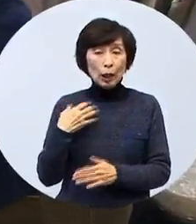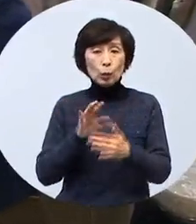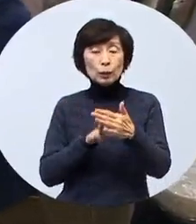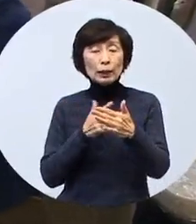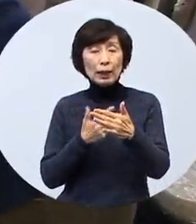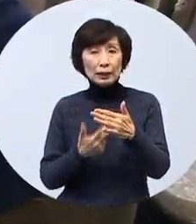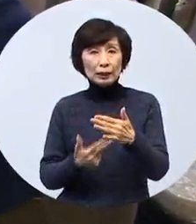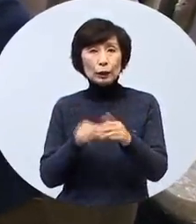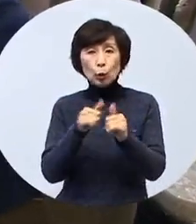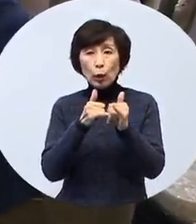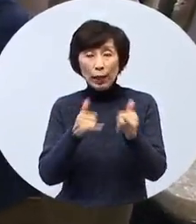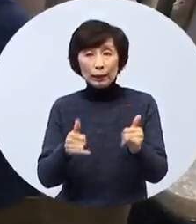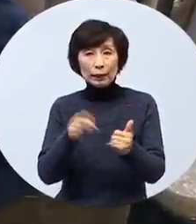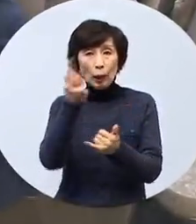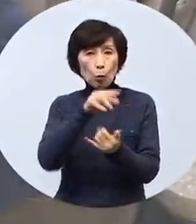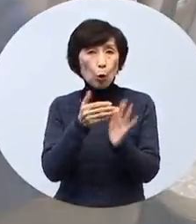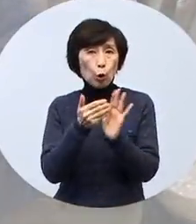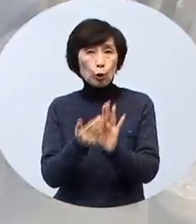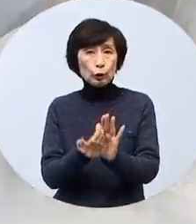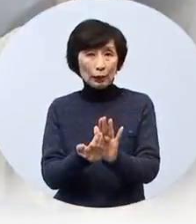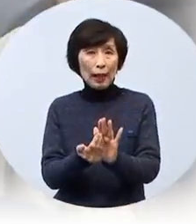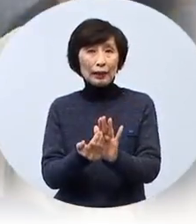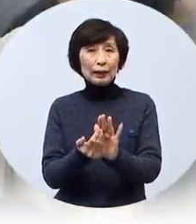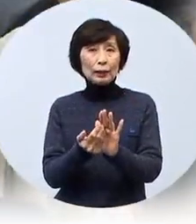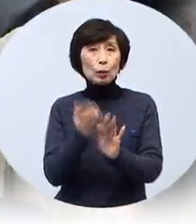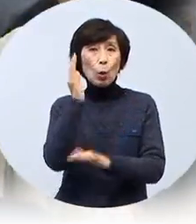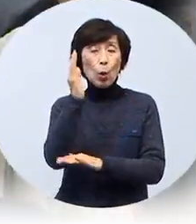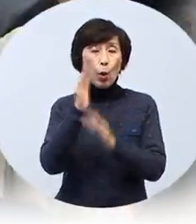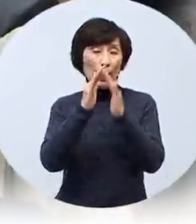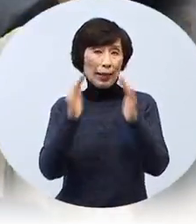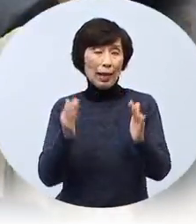者防災講演会に行ってきました。